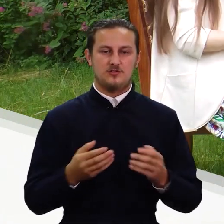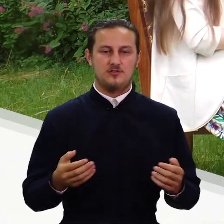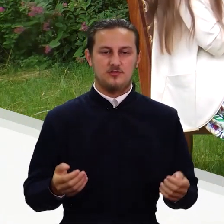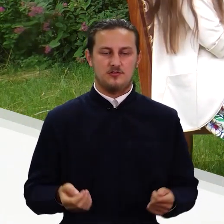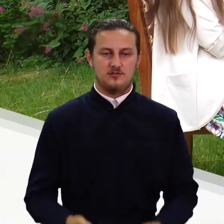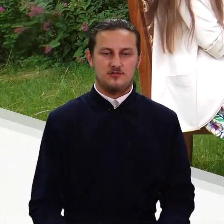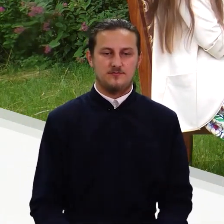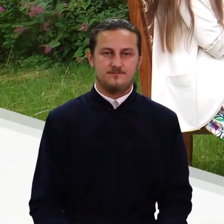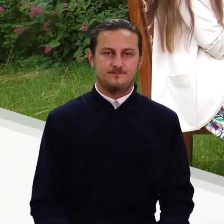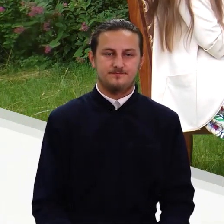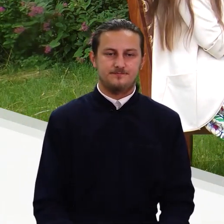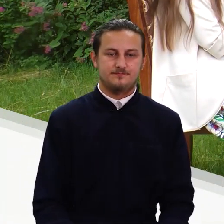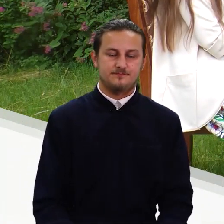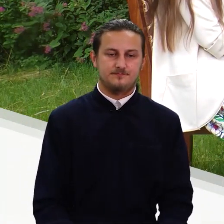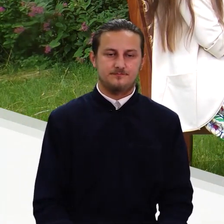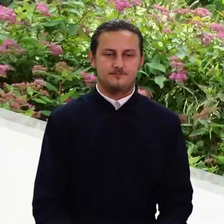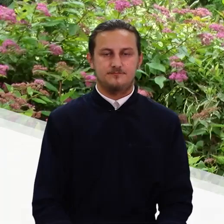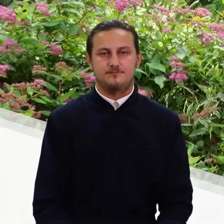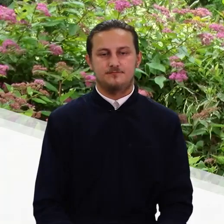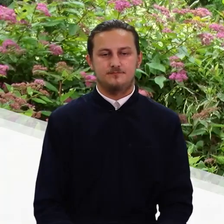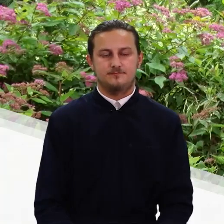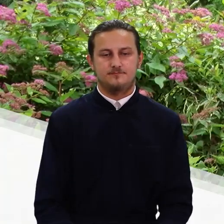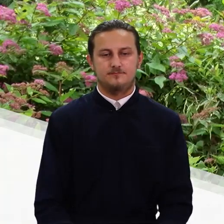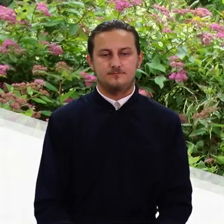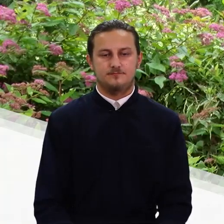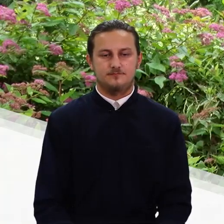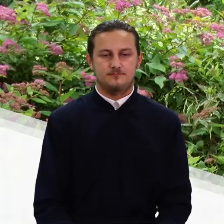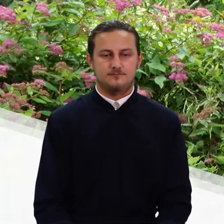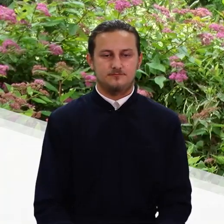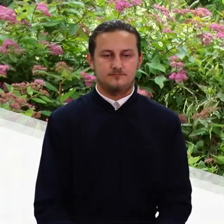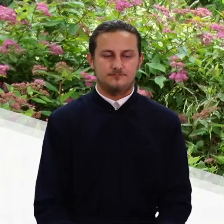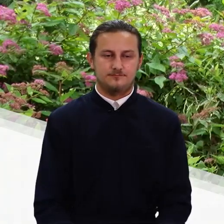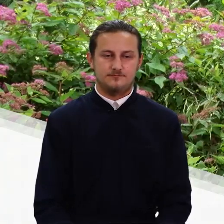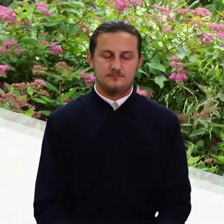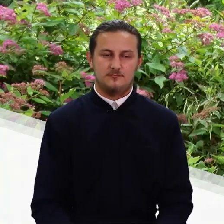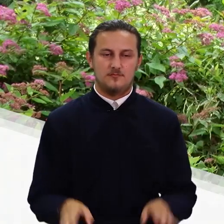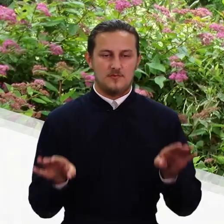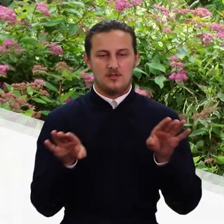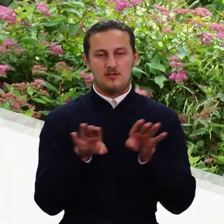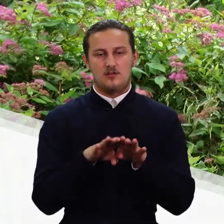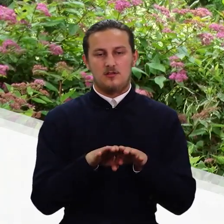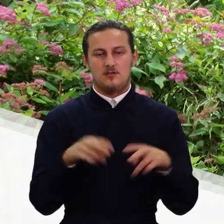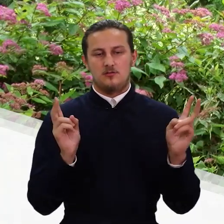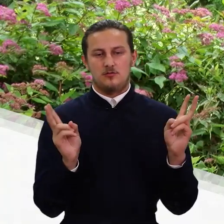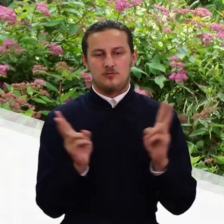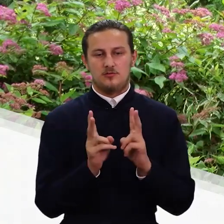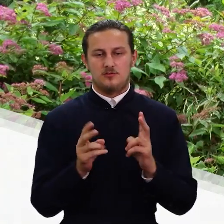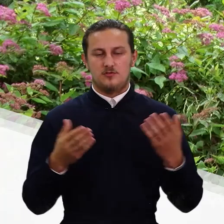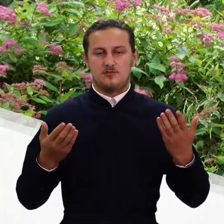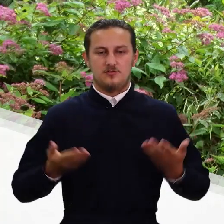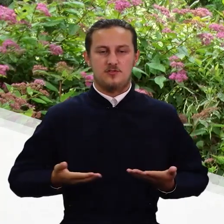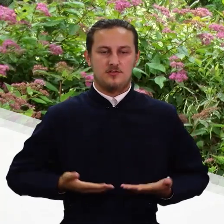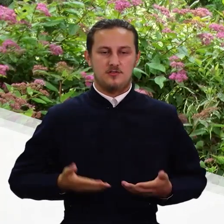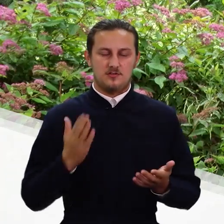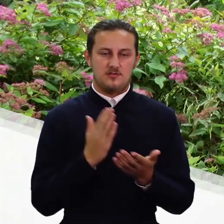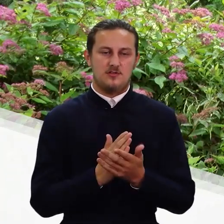все ж таки пронесемо ту іскру в серці. Парадокс таких зустрічей, прижиттєвих зустрічей зі святими,